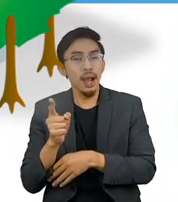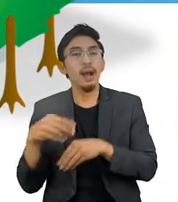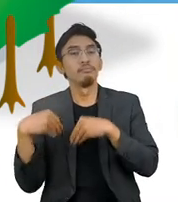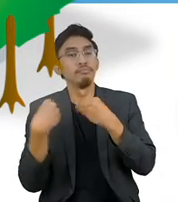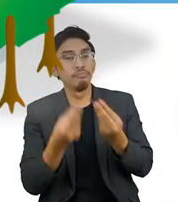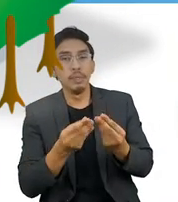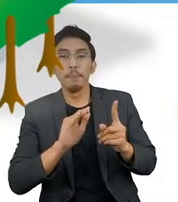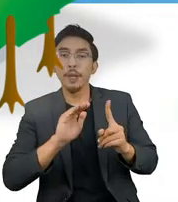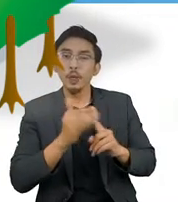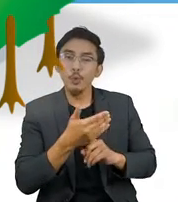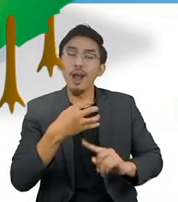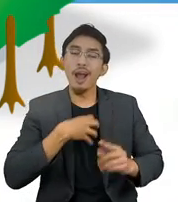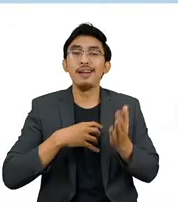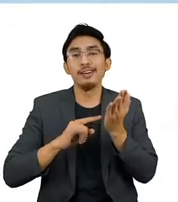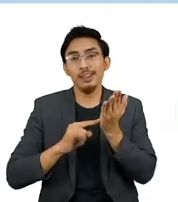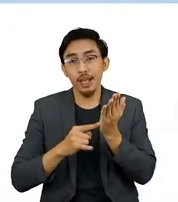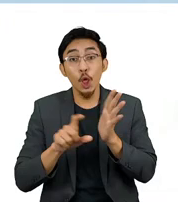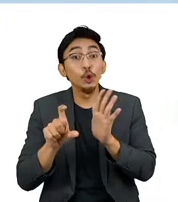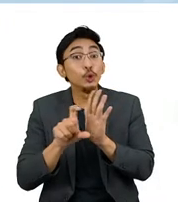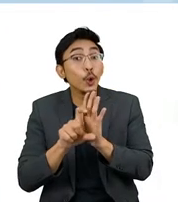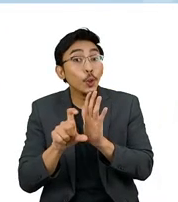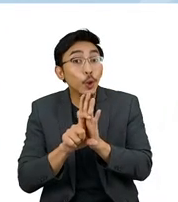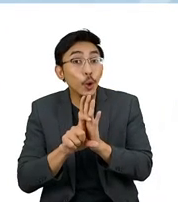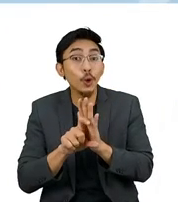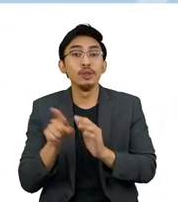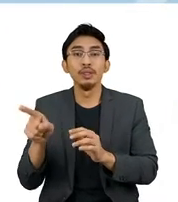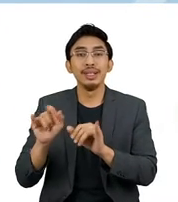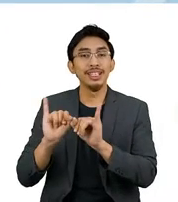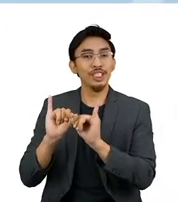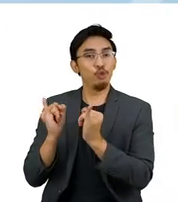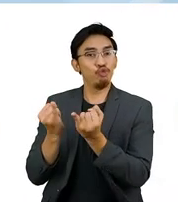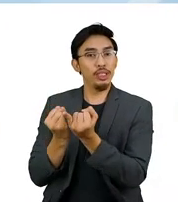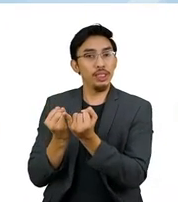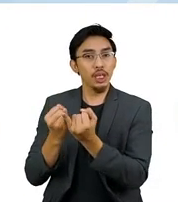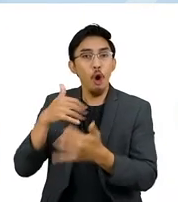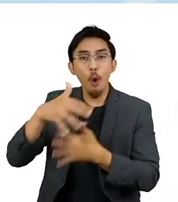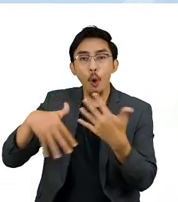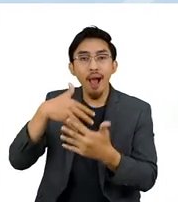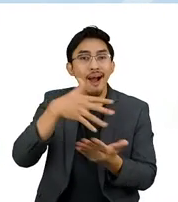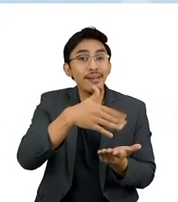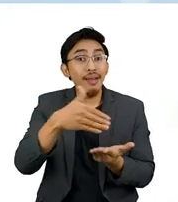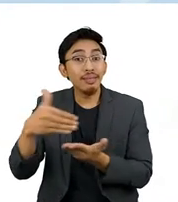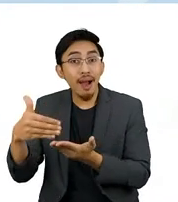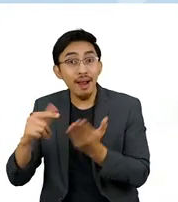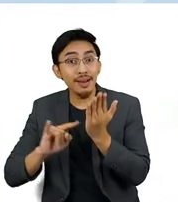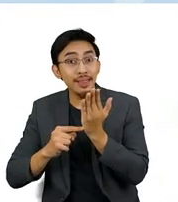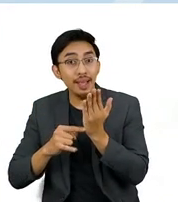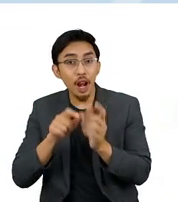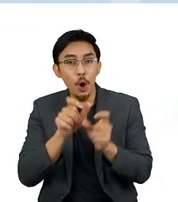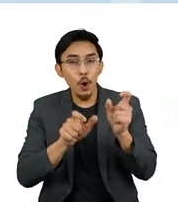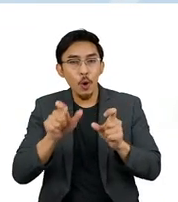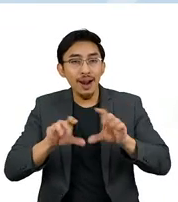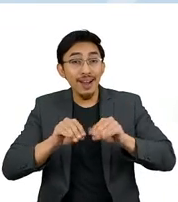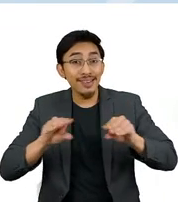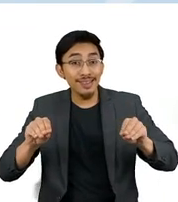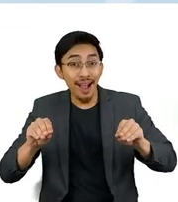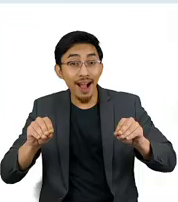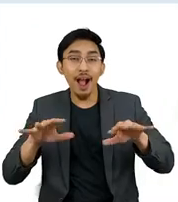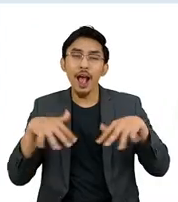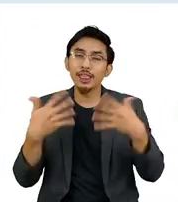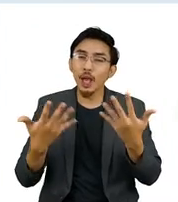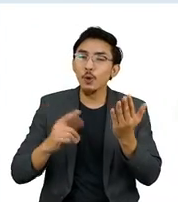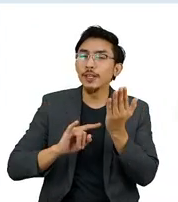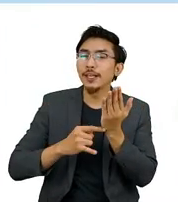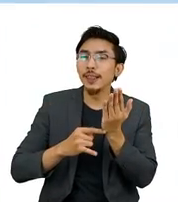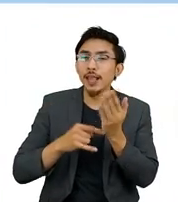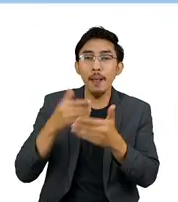menjamin dan memenuhi hak digital misalnya institusi melakukan pengelolaan data digital karyawannya atau platform digital yang